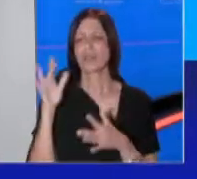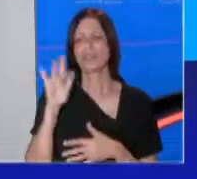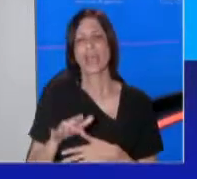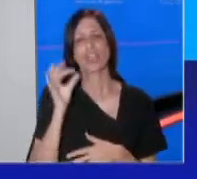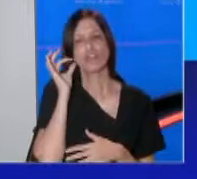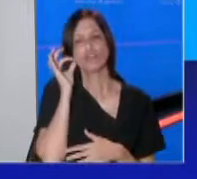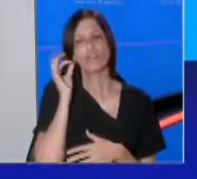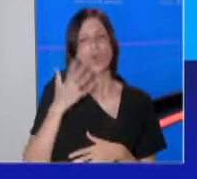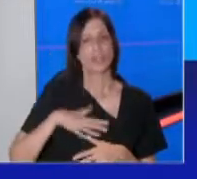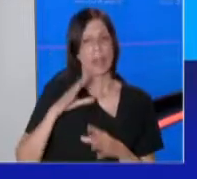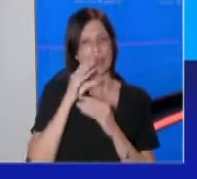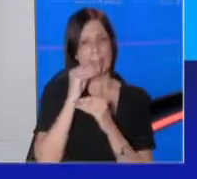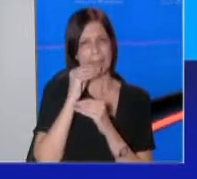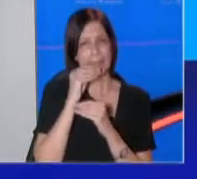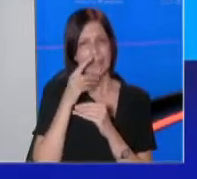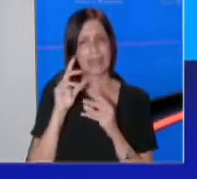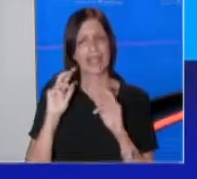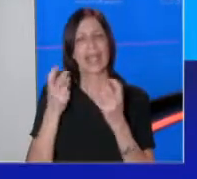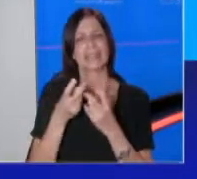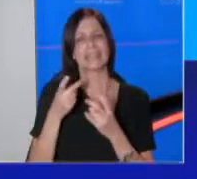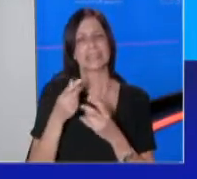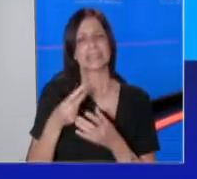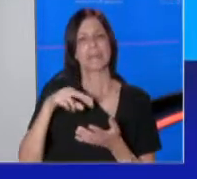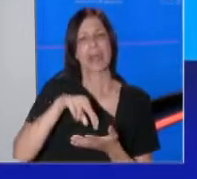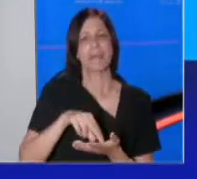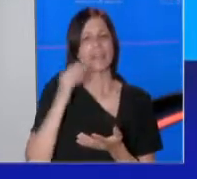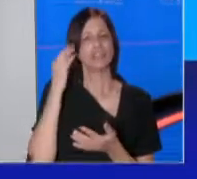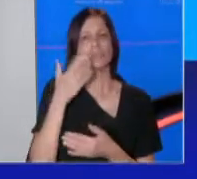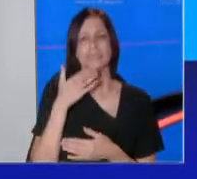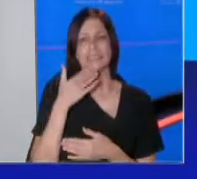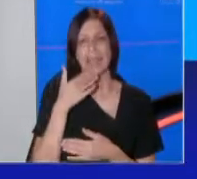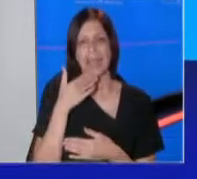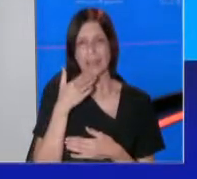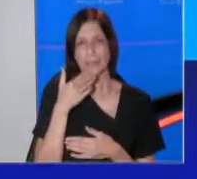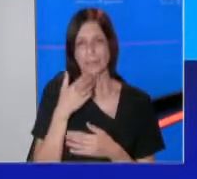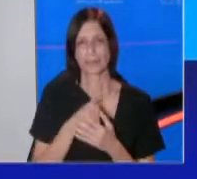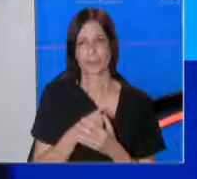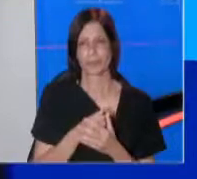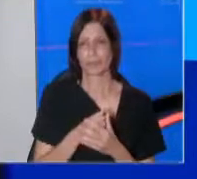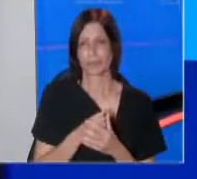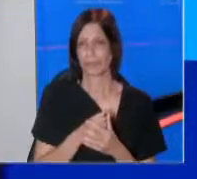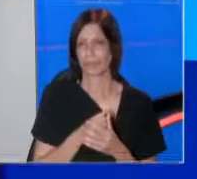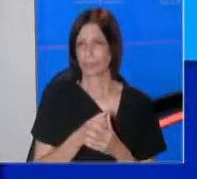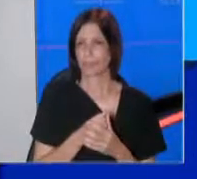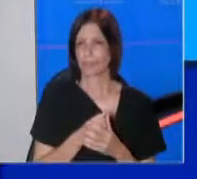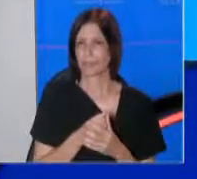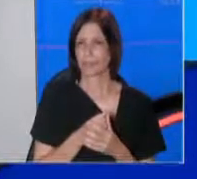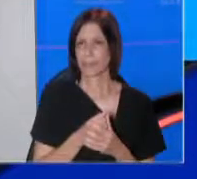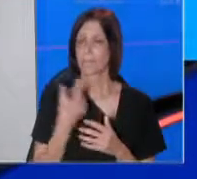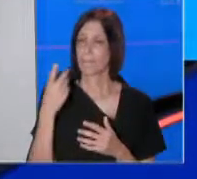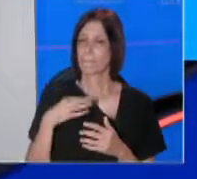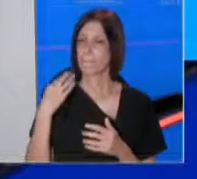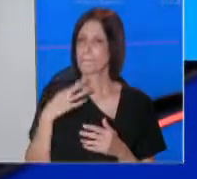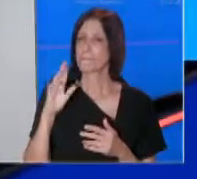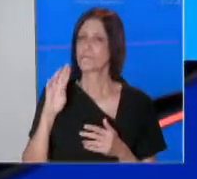נשים, ואנחנו רוצים לדבר כנס על מעמד הנשים בישראל, אנחנו נדבר עם דוקטור רבקה נריה בן שחר, המחלקה לתקשורת, המחלקה האקדמית ספיר. מה